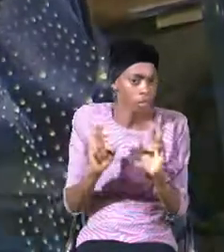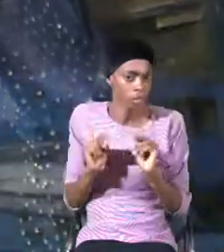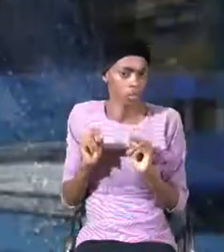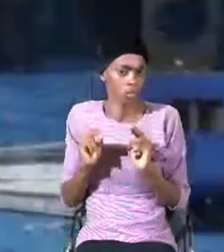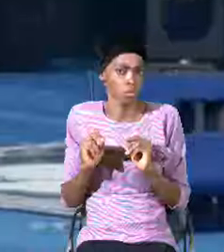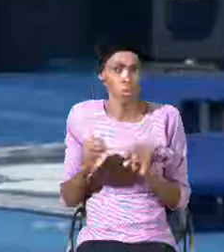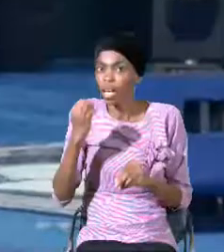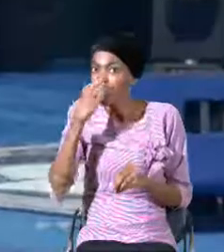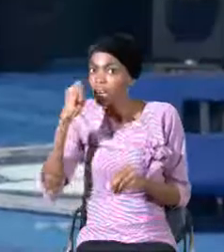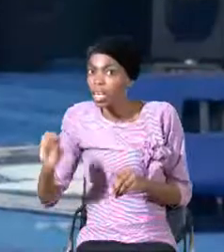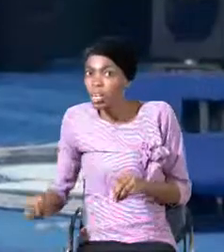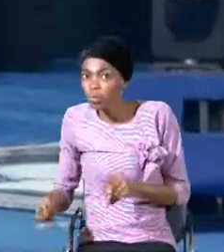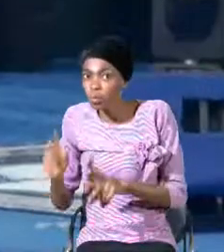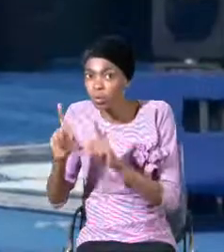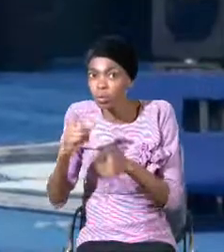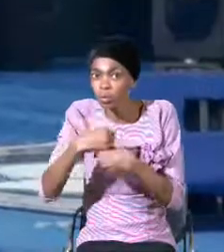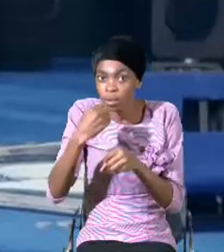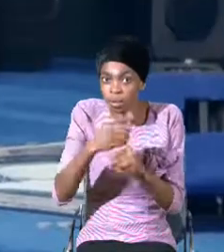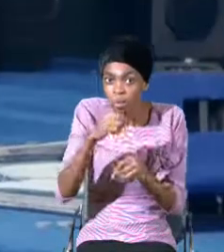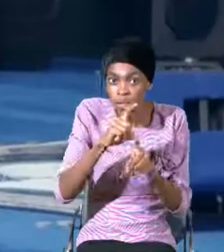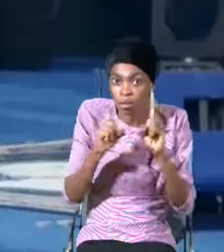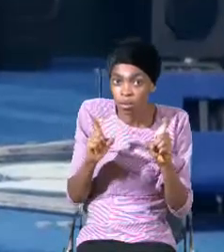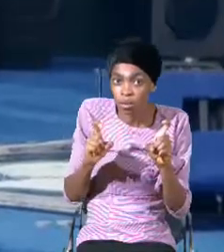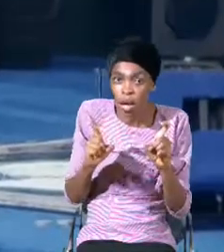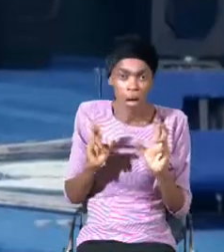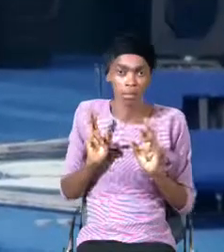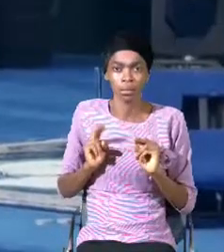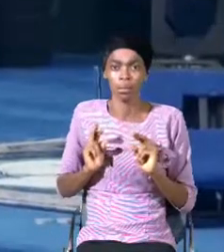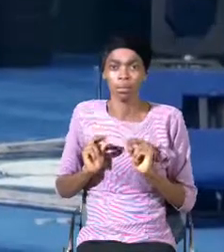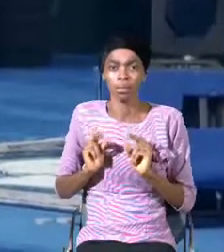Est-ce que ces gangs, ces membres du gang, est-ce que c'est eux qui t'ont créé?